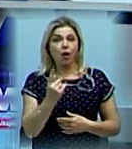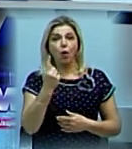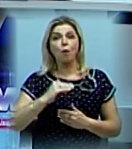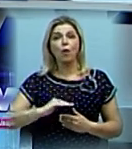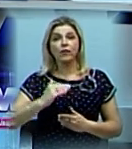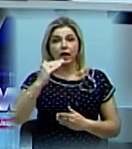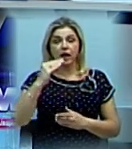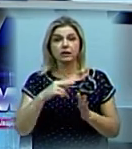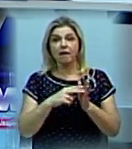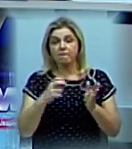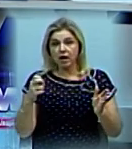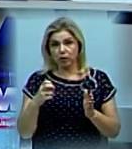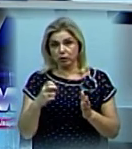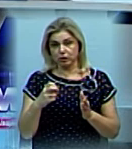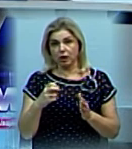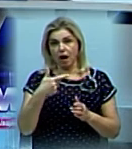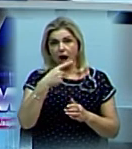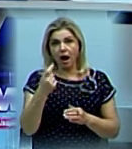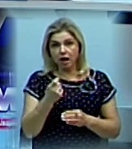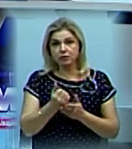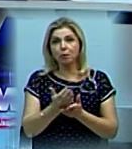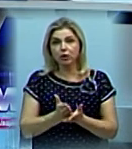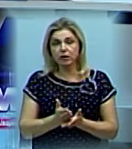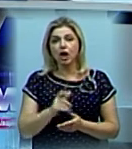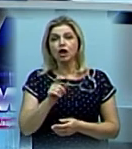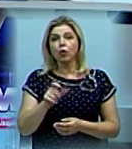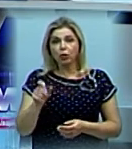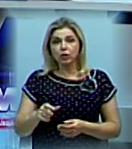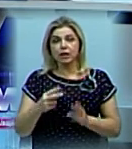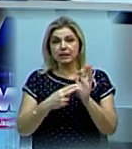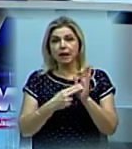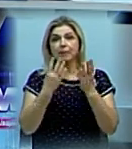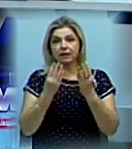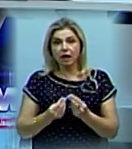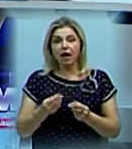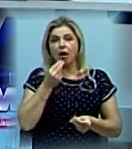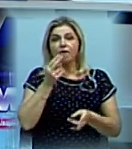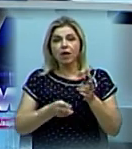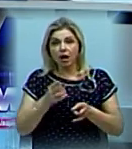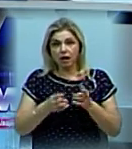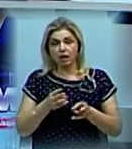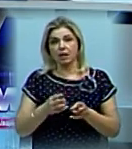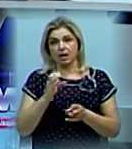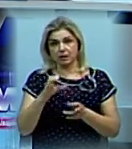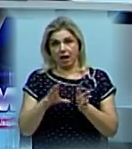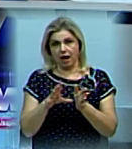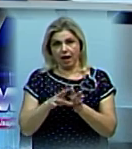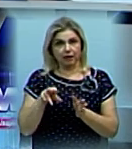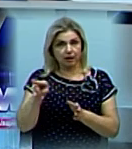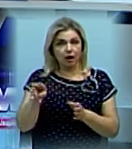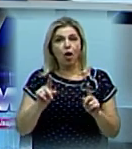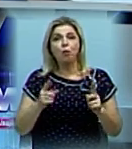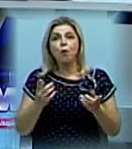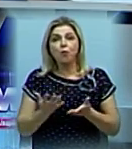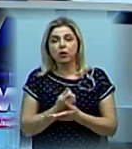під'їздів відключили газопостачання. Мешканці п'ятиповерхівки 7-й день готують їжу за допомогою електроприладів. Чому склалась така